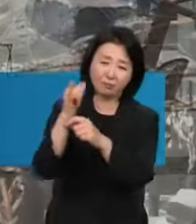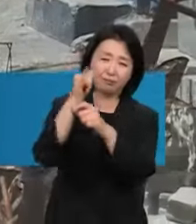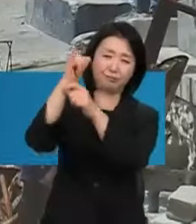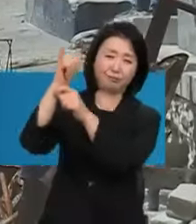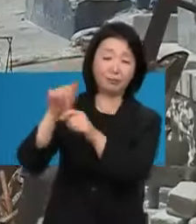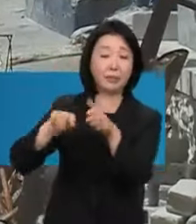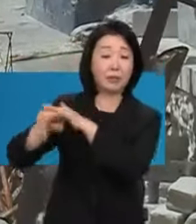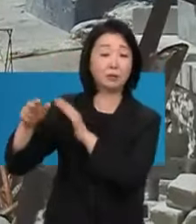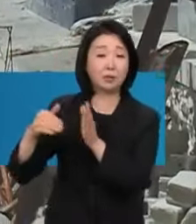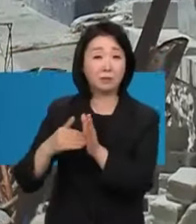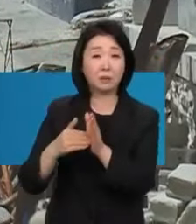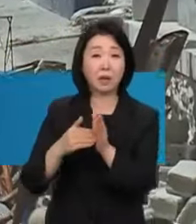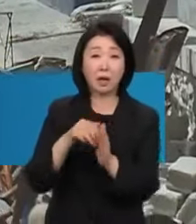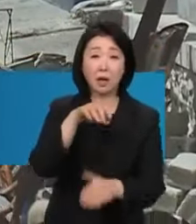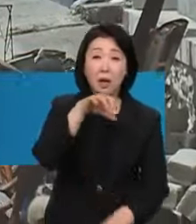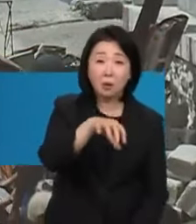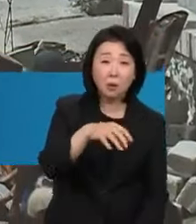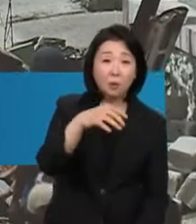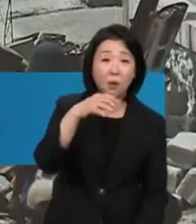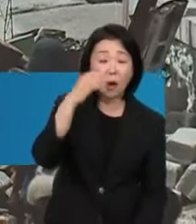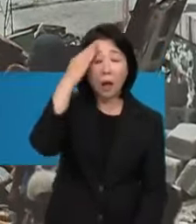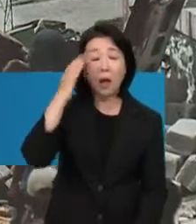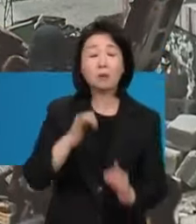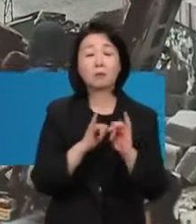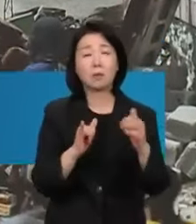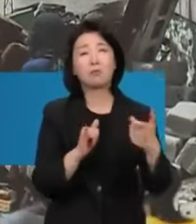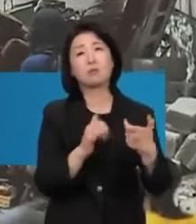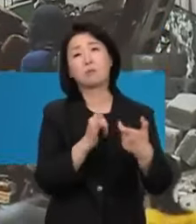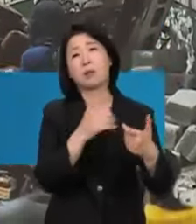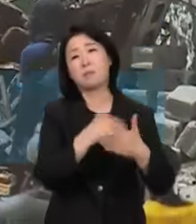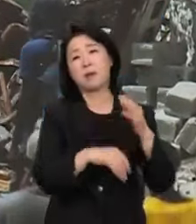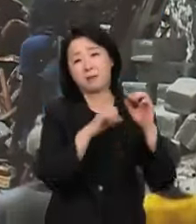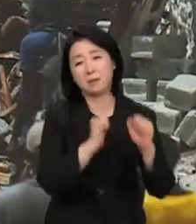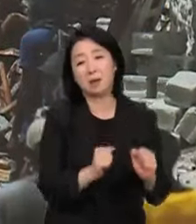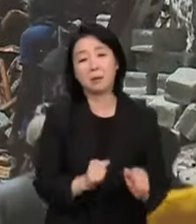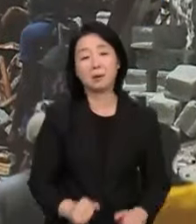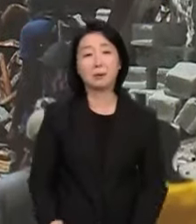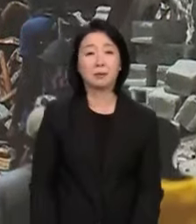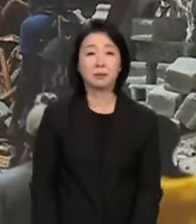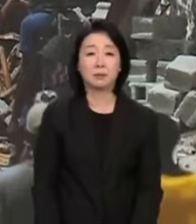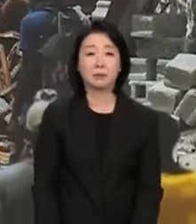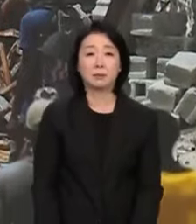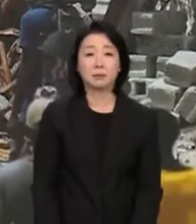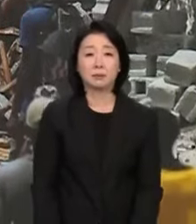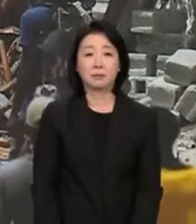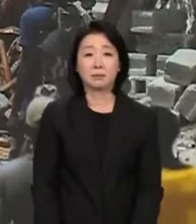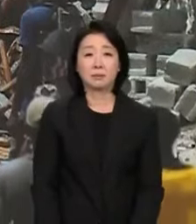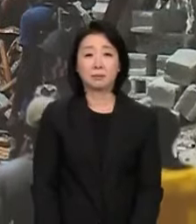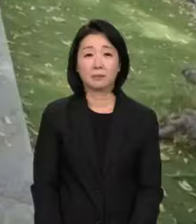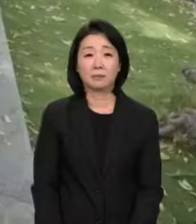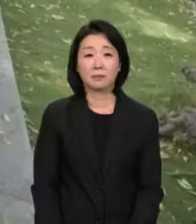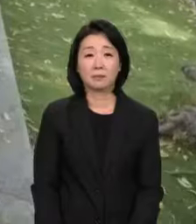탈출했습니다. 아이티에는 아직 우리 국민 60명 정도가 남아있는 상황입니다. 윤세미나 기자입니다.